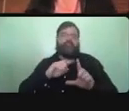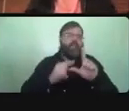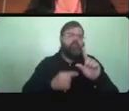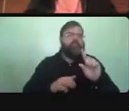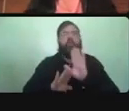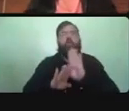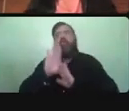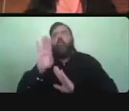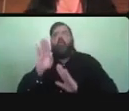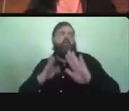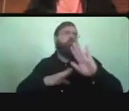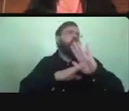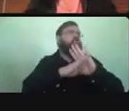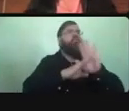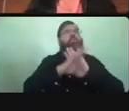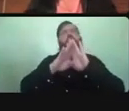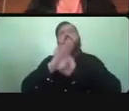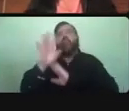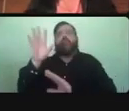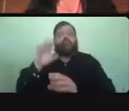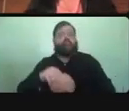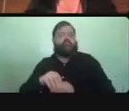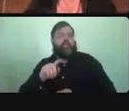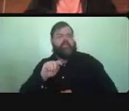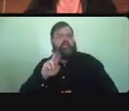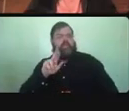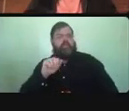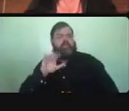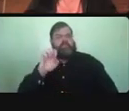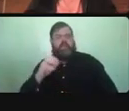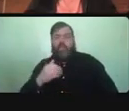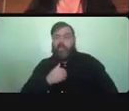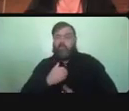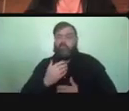pale kuhusiana na muundo wa majengo.